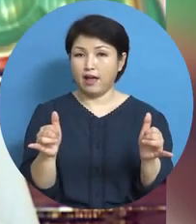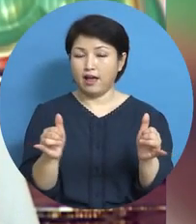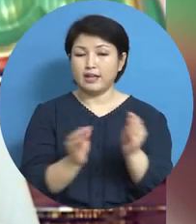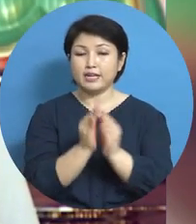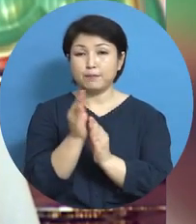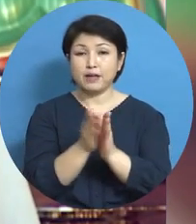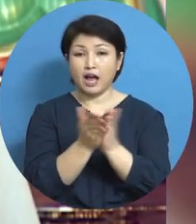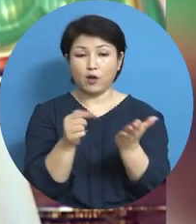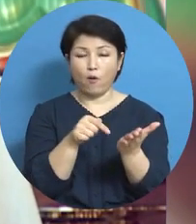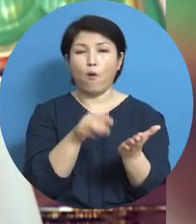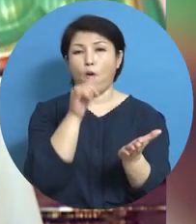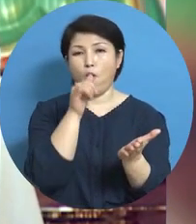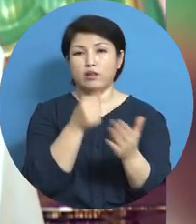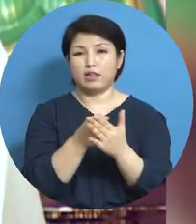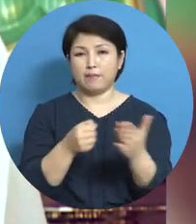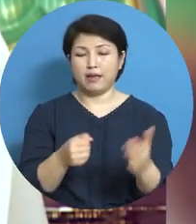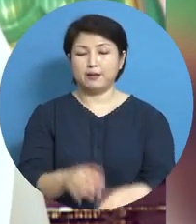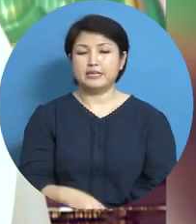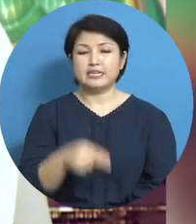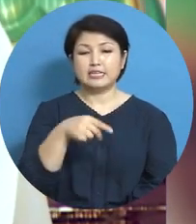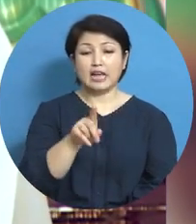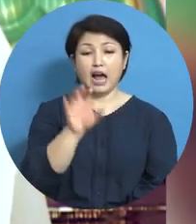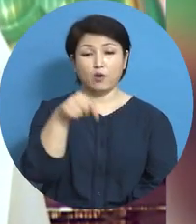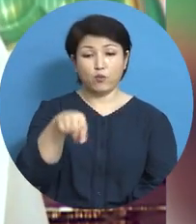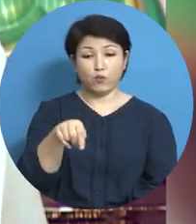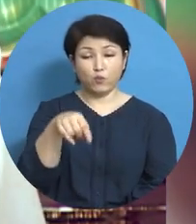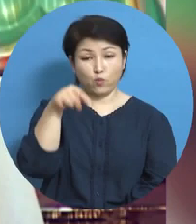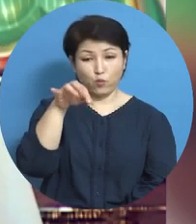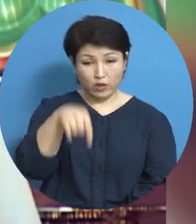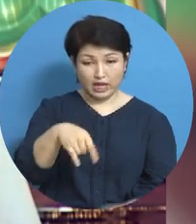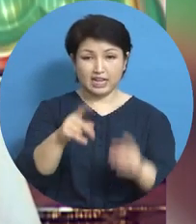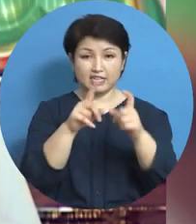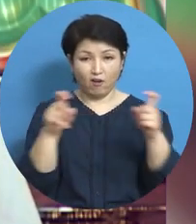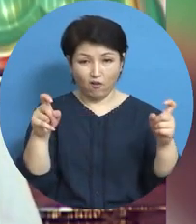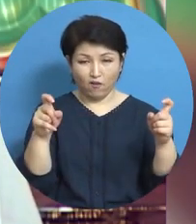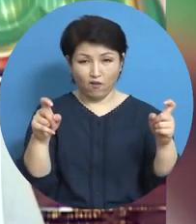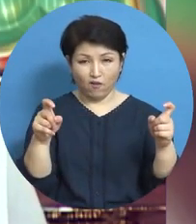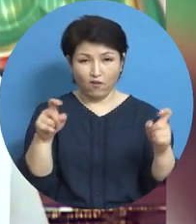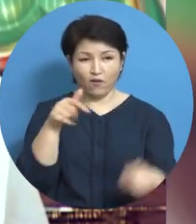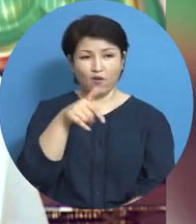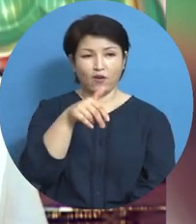사위성 기수급고독원 할 때 나오지 않습니까?